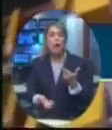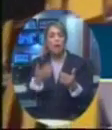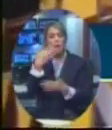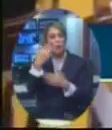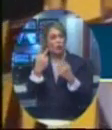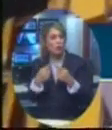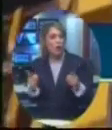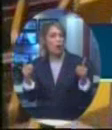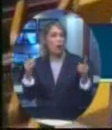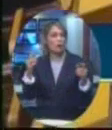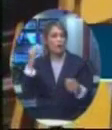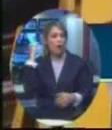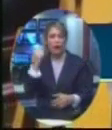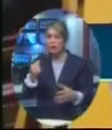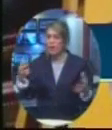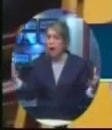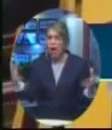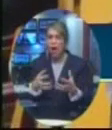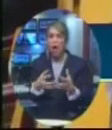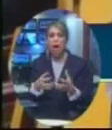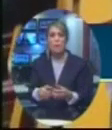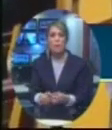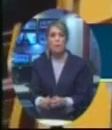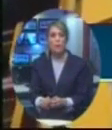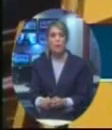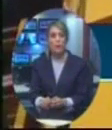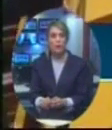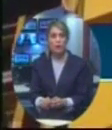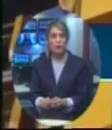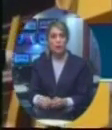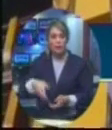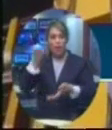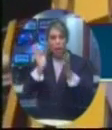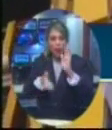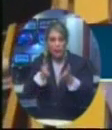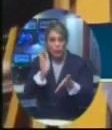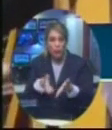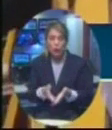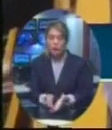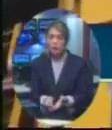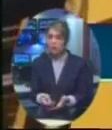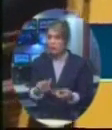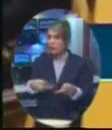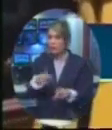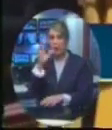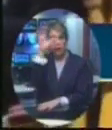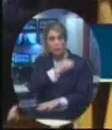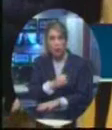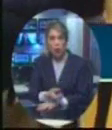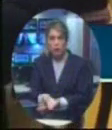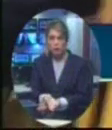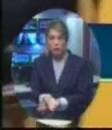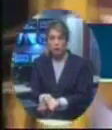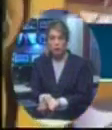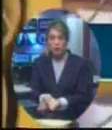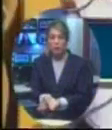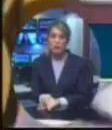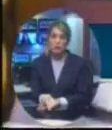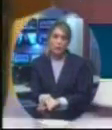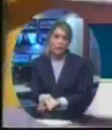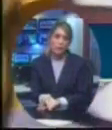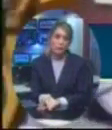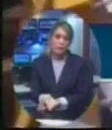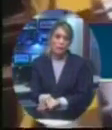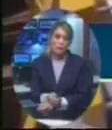של רצח עם, מעשים של אלימות בלתי נתפסת בכלל, אז אנחנו, תוציאו אותנו